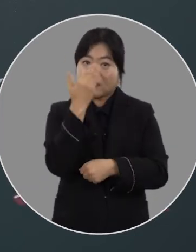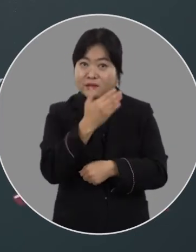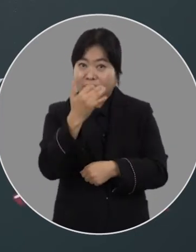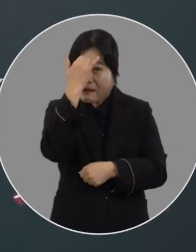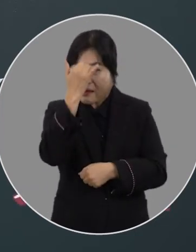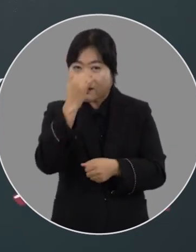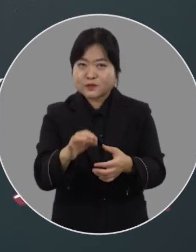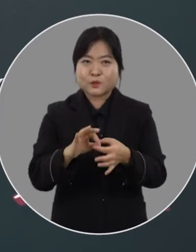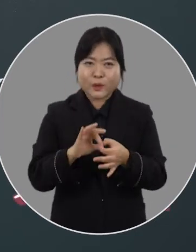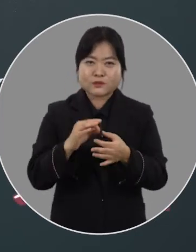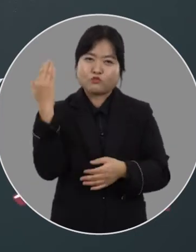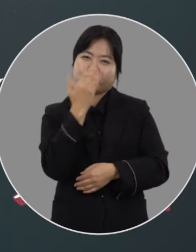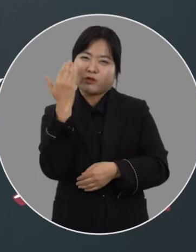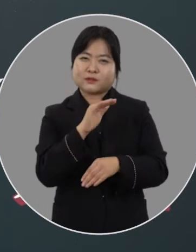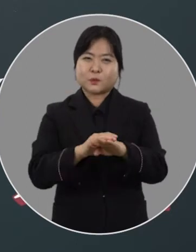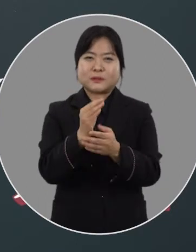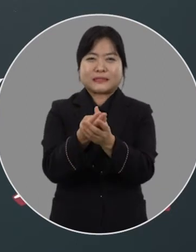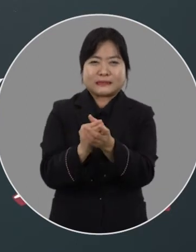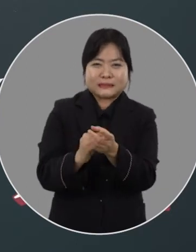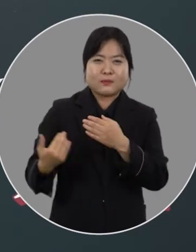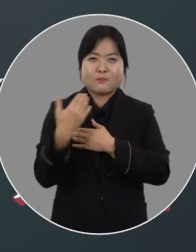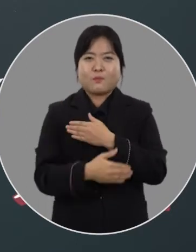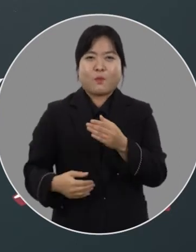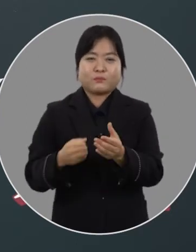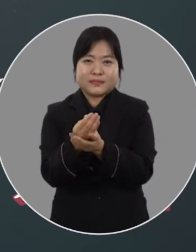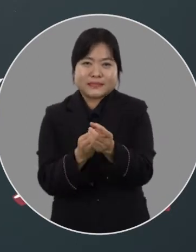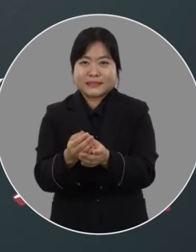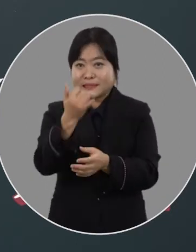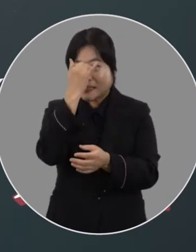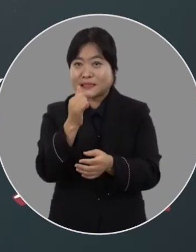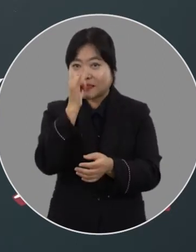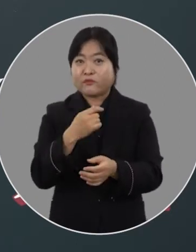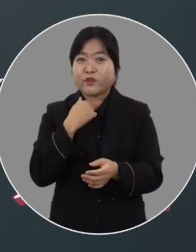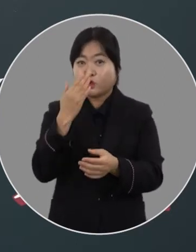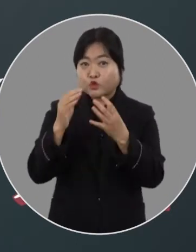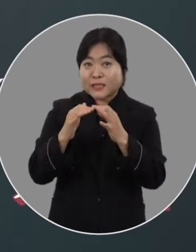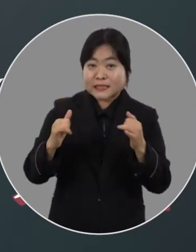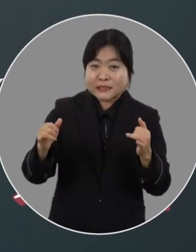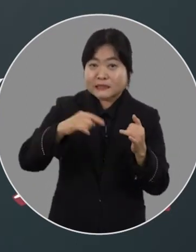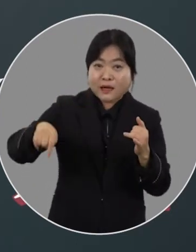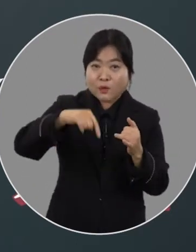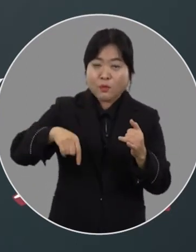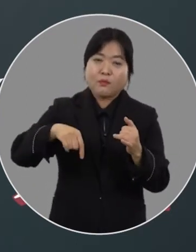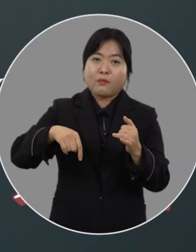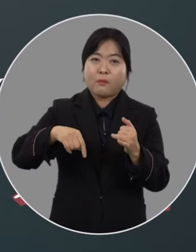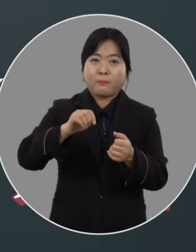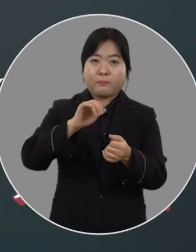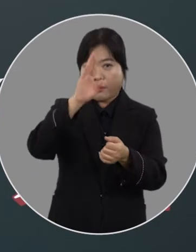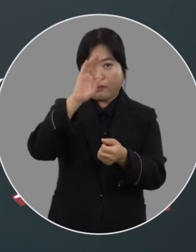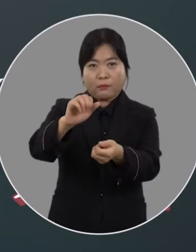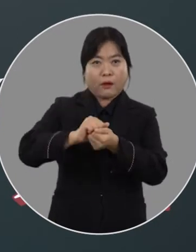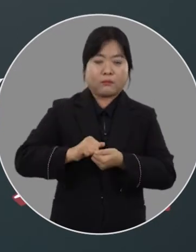정결 예등을 통한 위생적인 손 씻기와 몸 씻기 예절이 있었던 유대인들은 그러한 고통을 덜